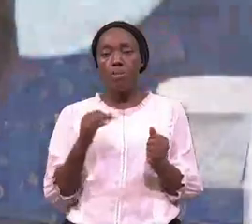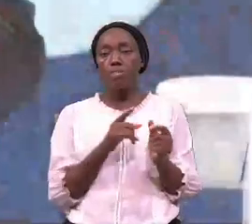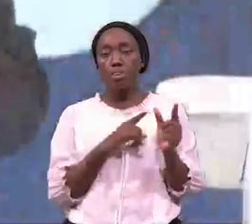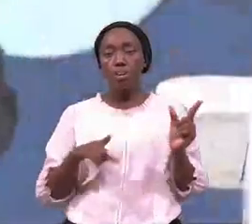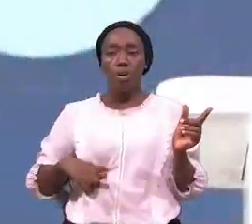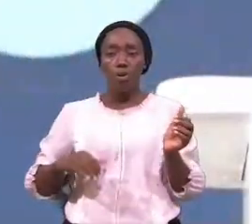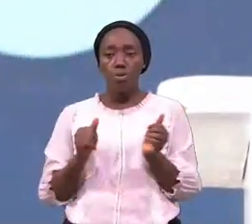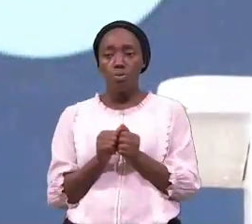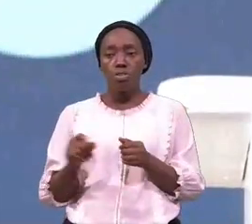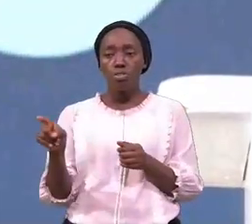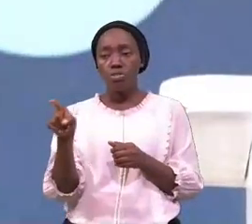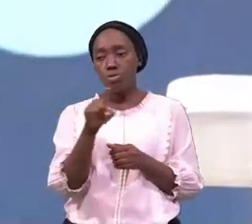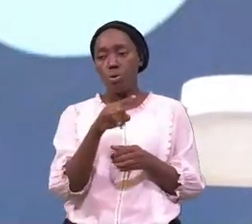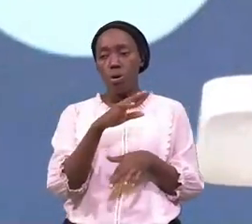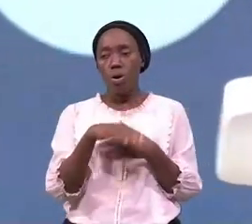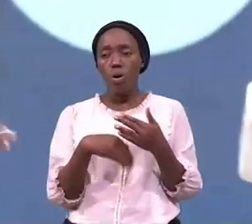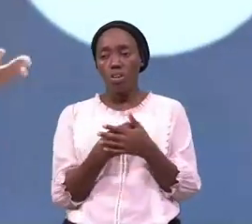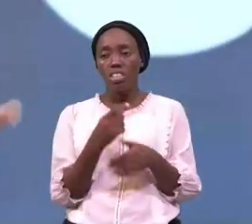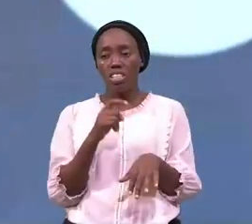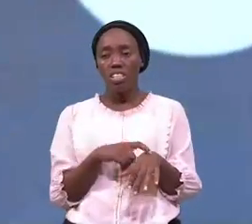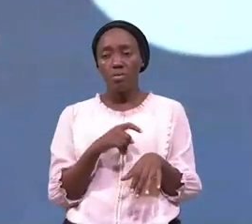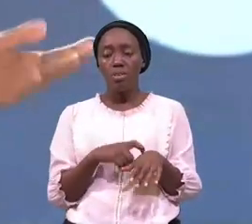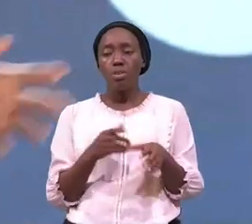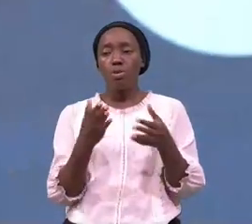La puissance du Seigneur avec vous tout le temps.